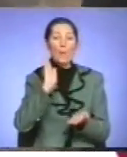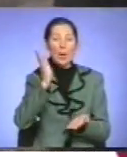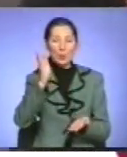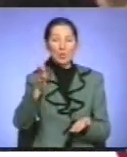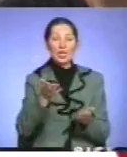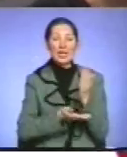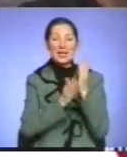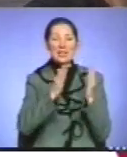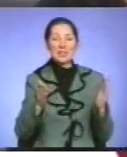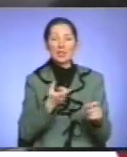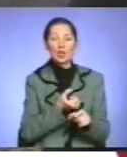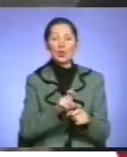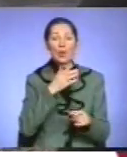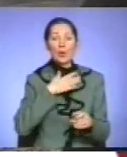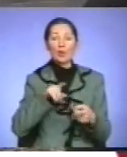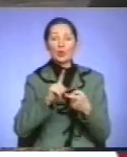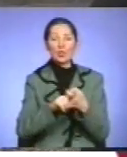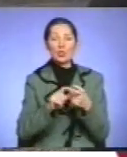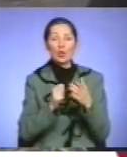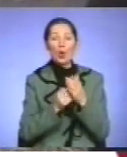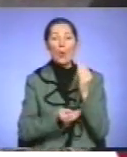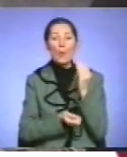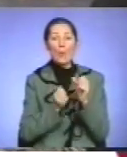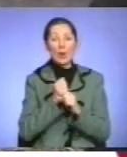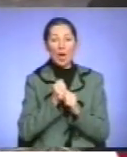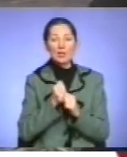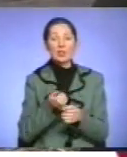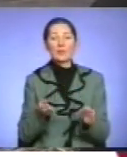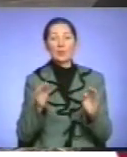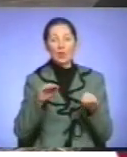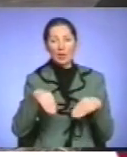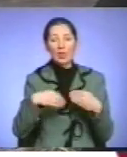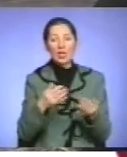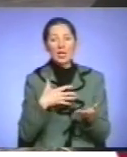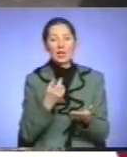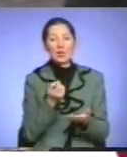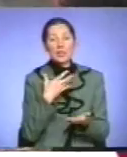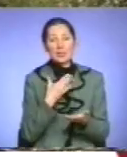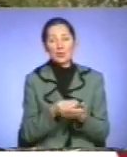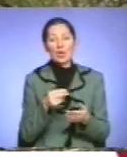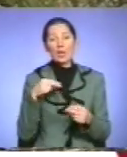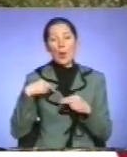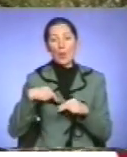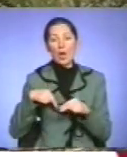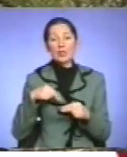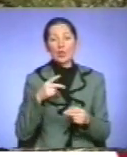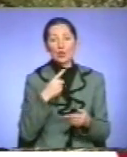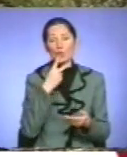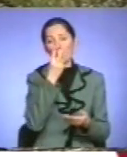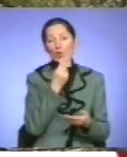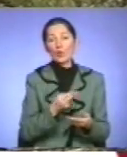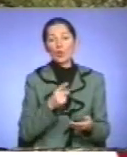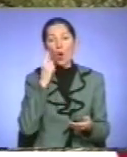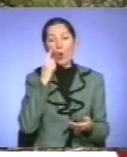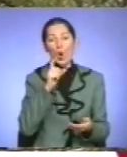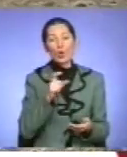дуже приємно долучитися до праці, прикласти трошки своєї тут праці, щоб милувало око людей. У створенні нових насаджень